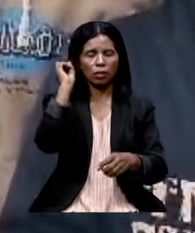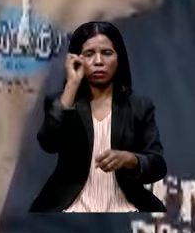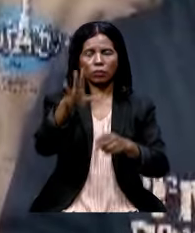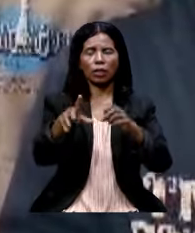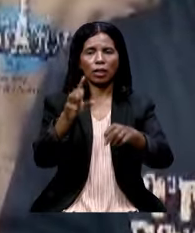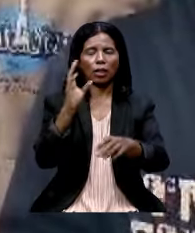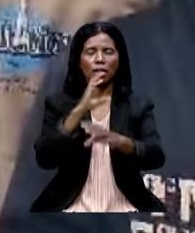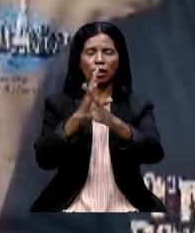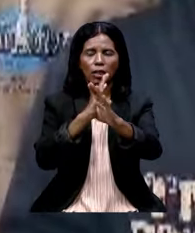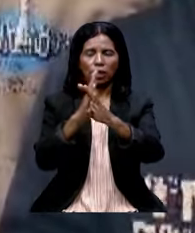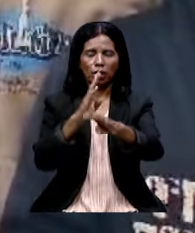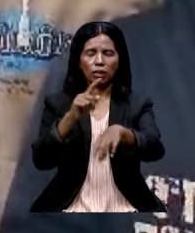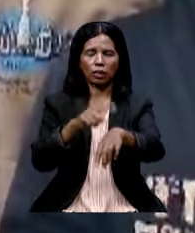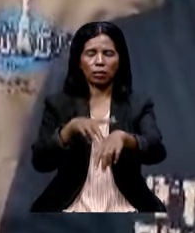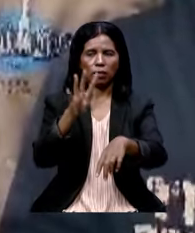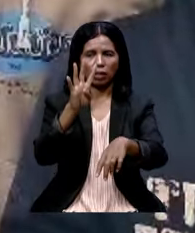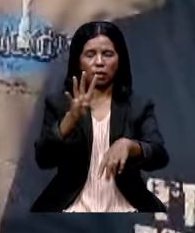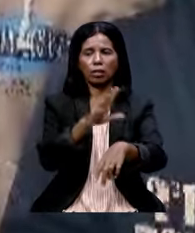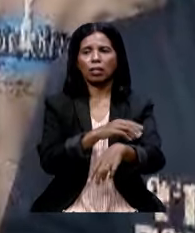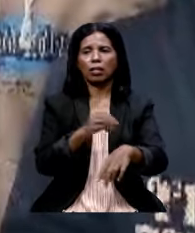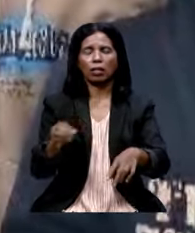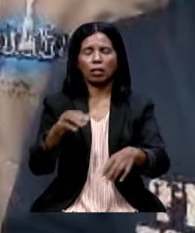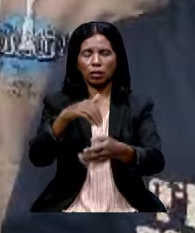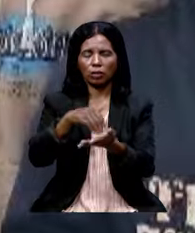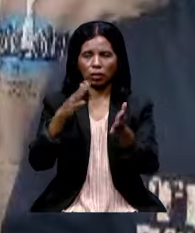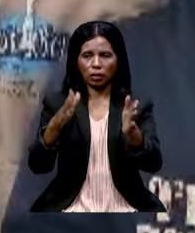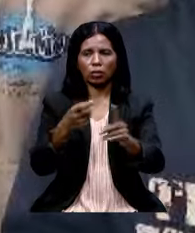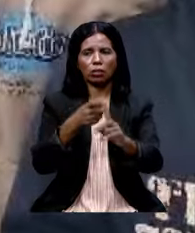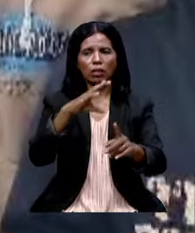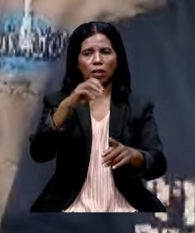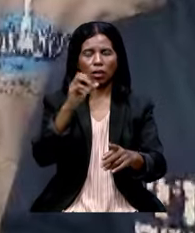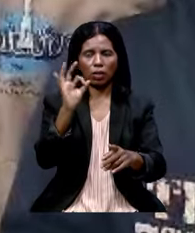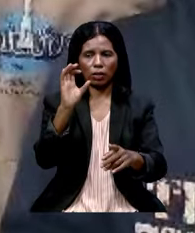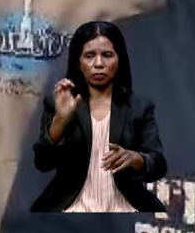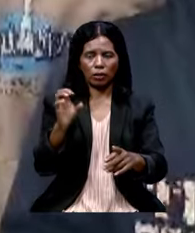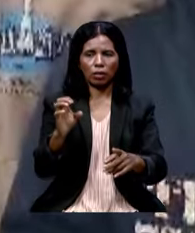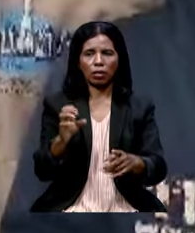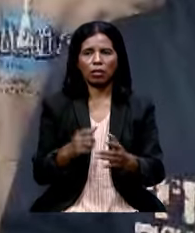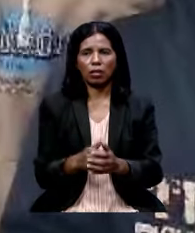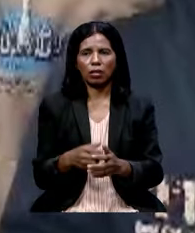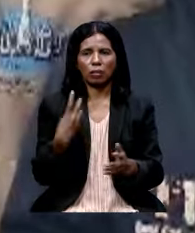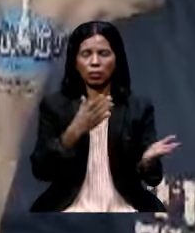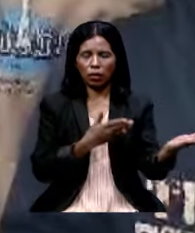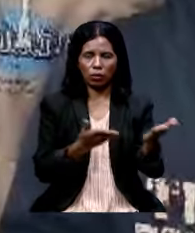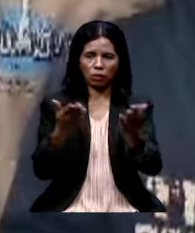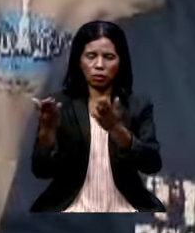beke student sira husi kafe nya kamu tuh SMA ka sira saya ikut sana tambah nih mak atau transport